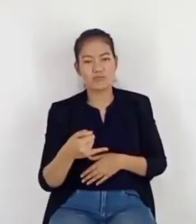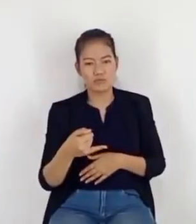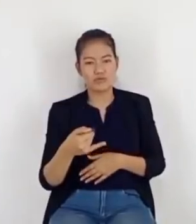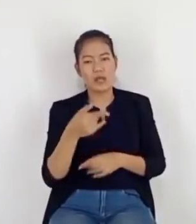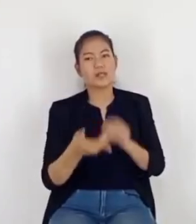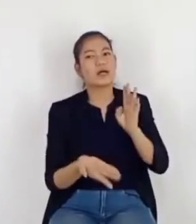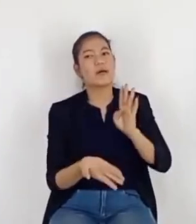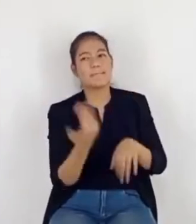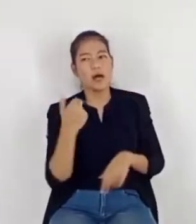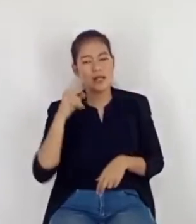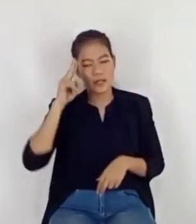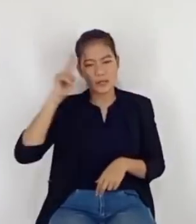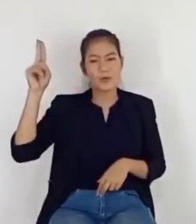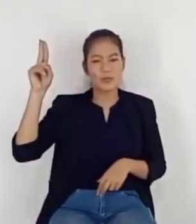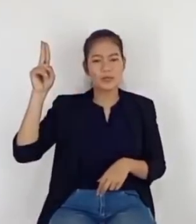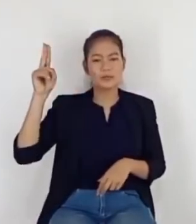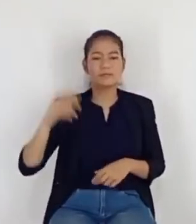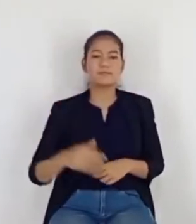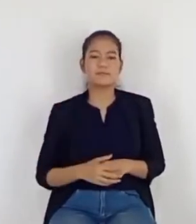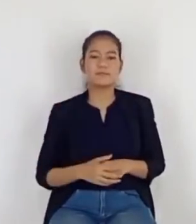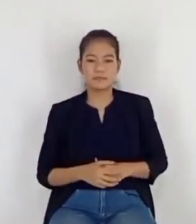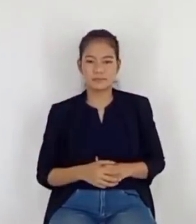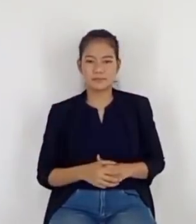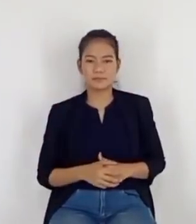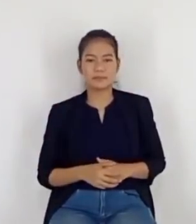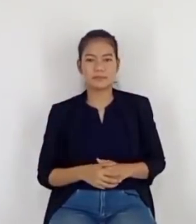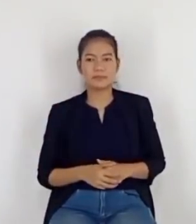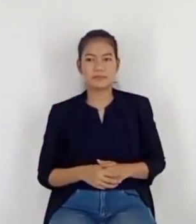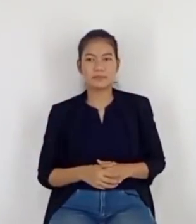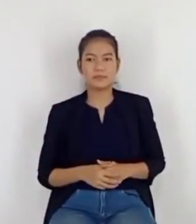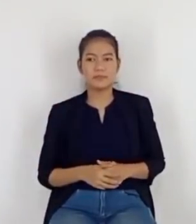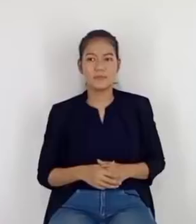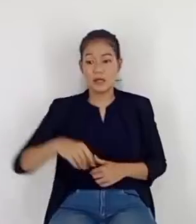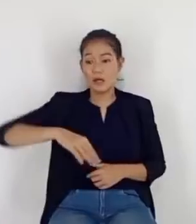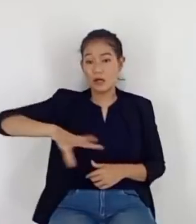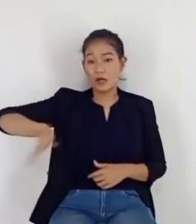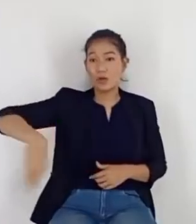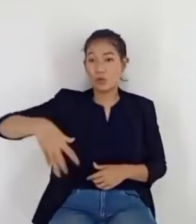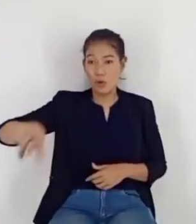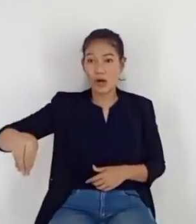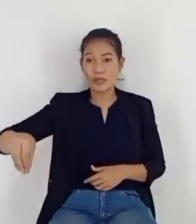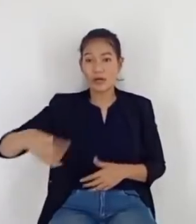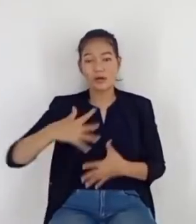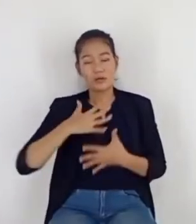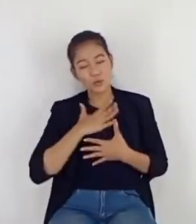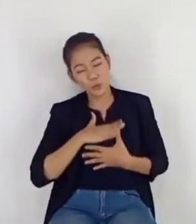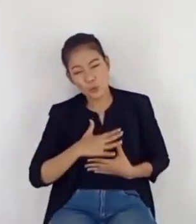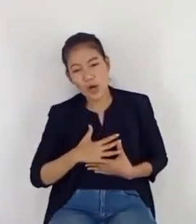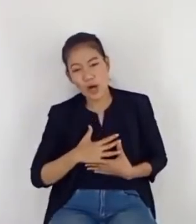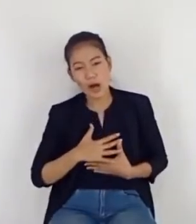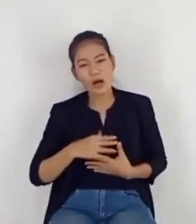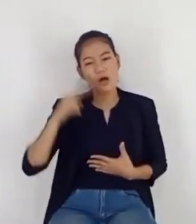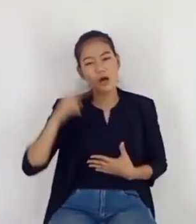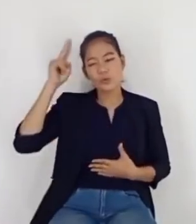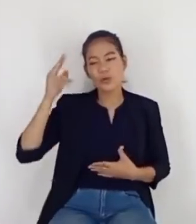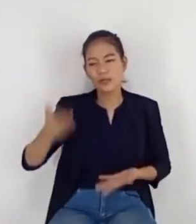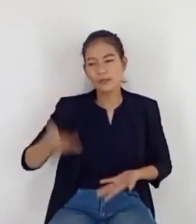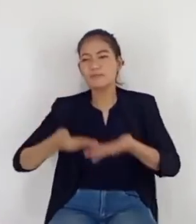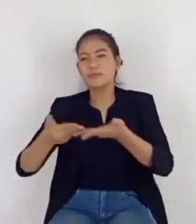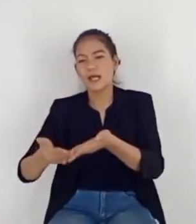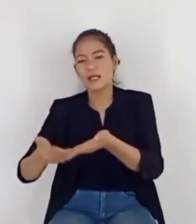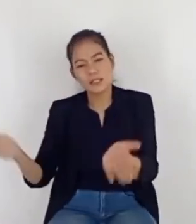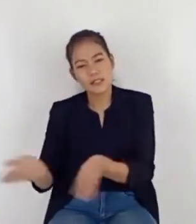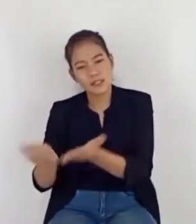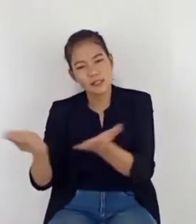kembali kepada kehendak Tuhan. Dan keluarga yang mengalami penderitaan, Tuhan pasti